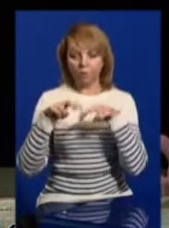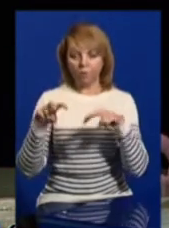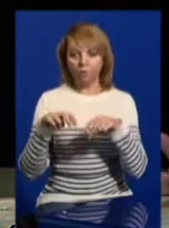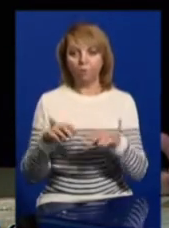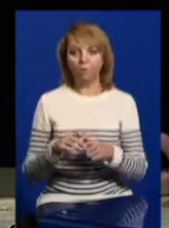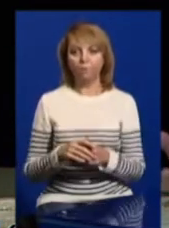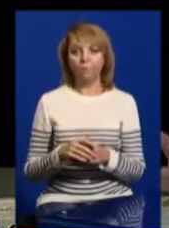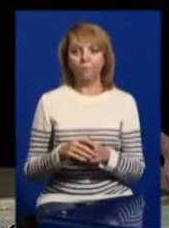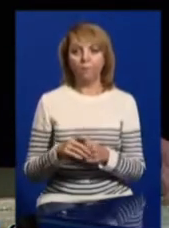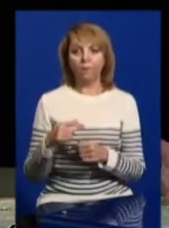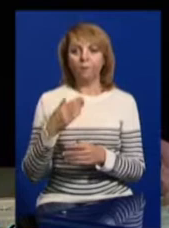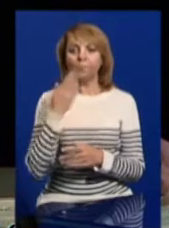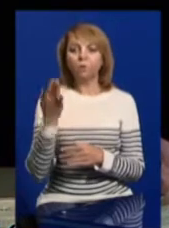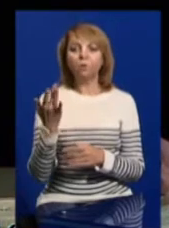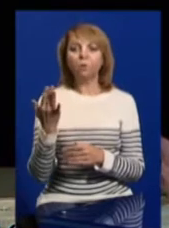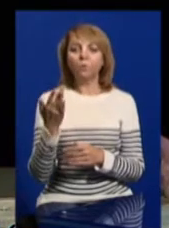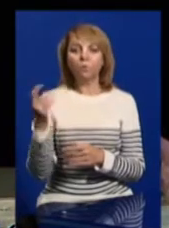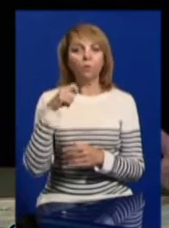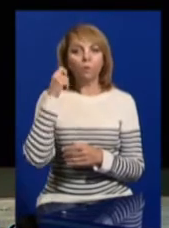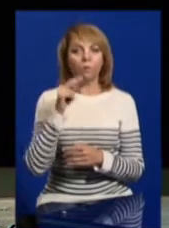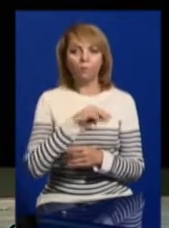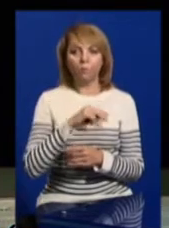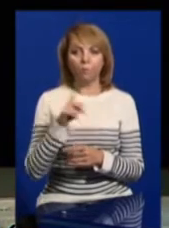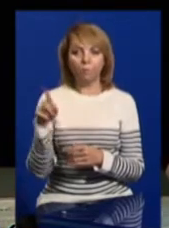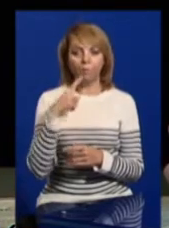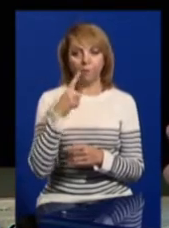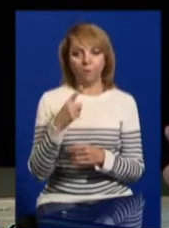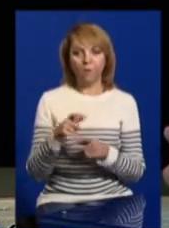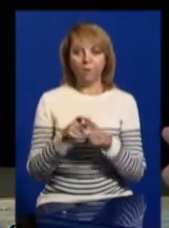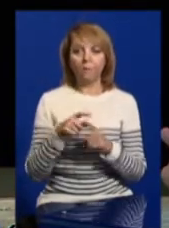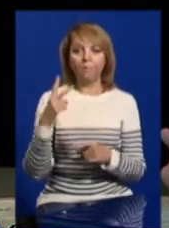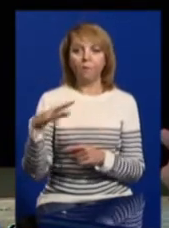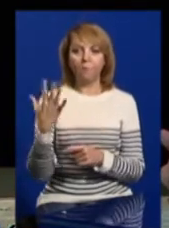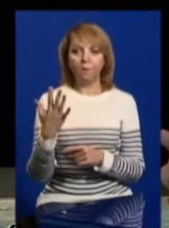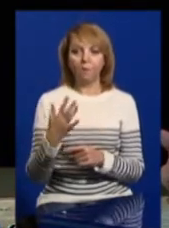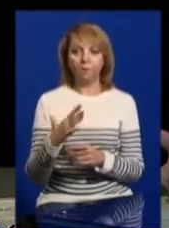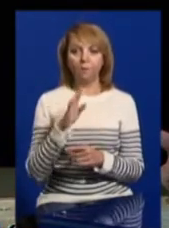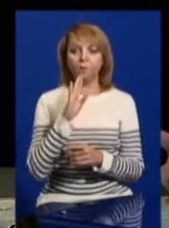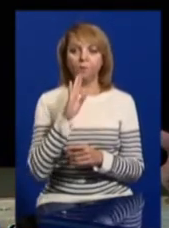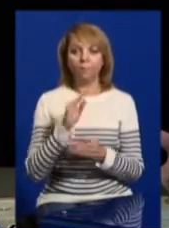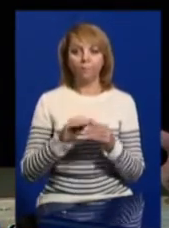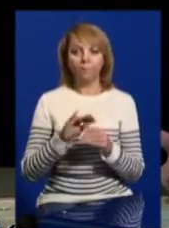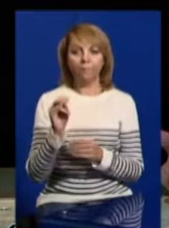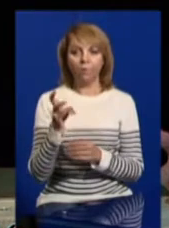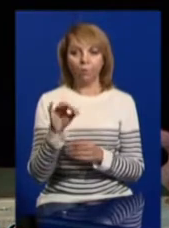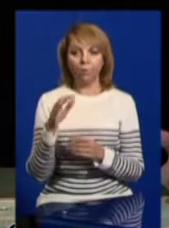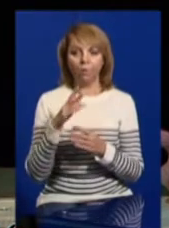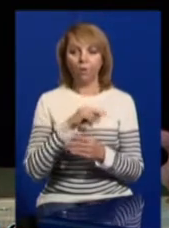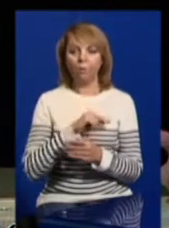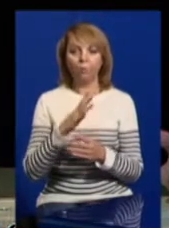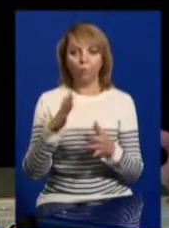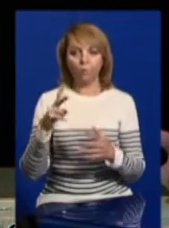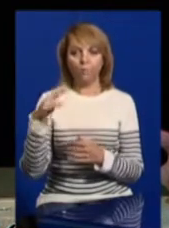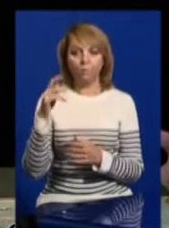дослідження, я у нього питаю, скільки ви років працюєте? Він каже, 25. І пані Федірко вже більш ніж 25 років. І вона